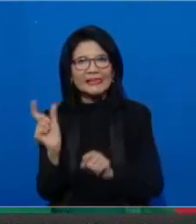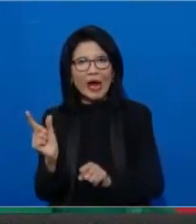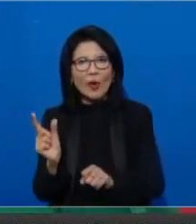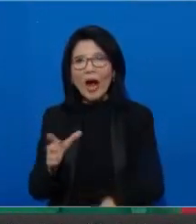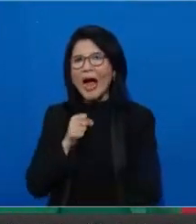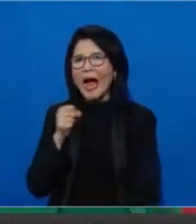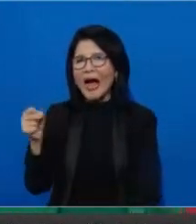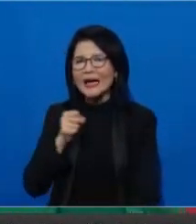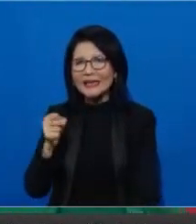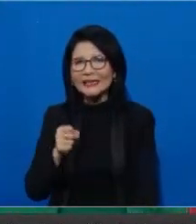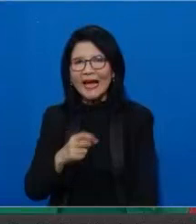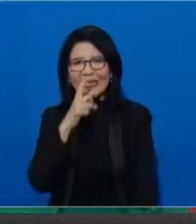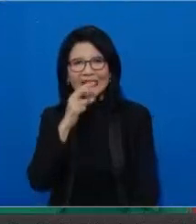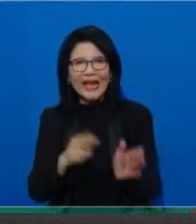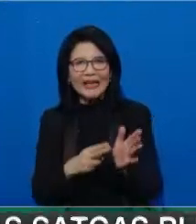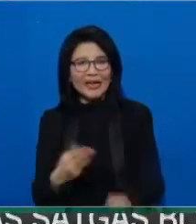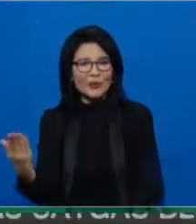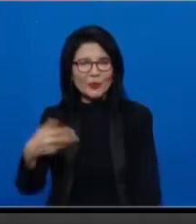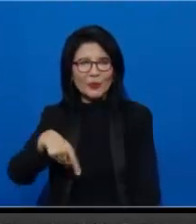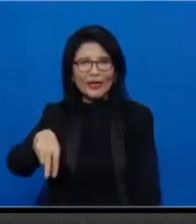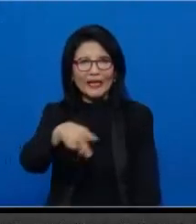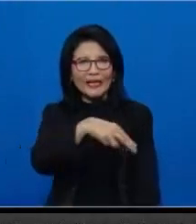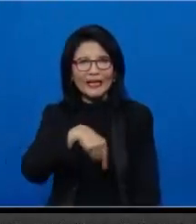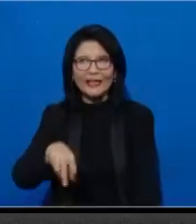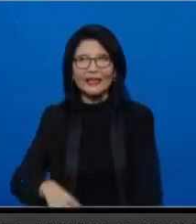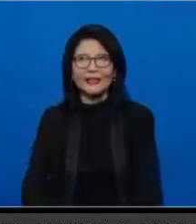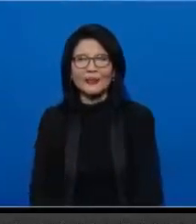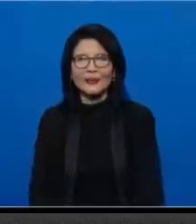Indonesia Reza Helmi yang berkeliling pulau.